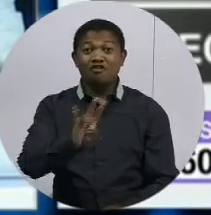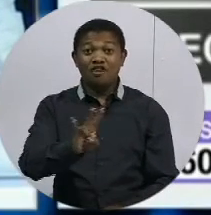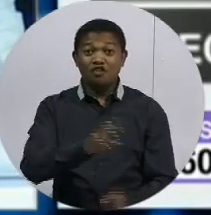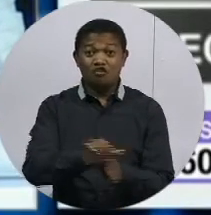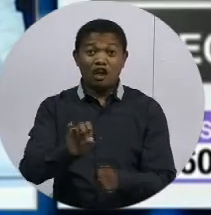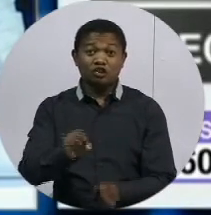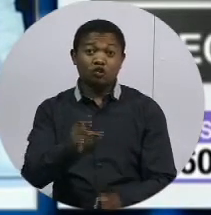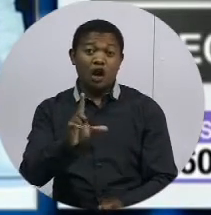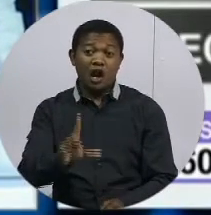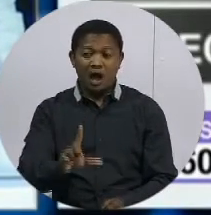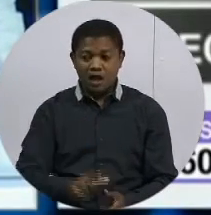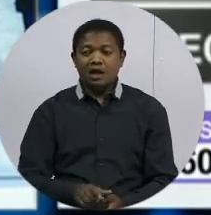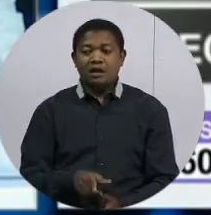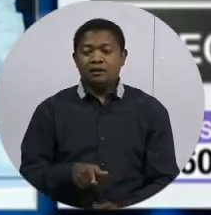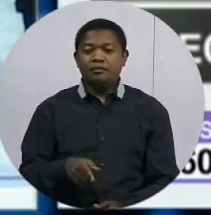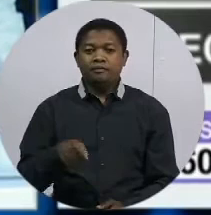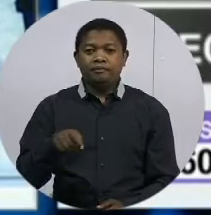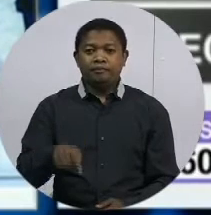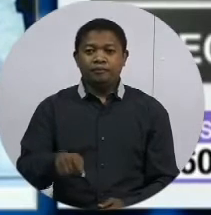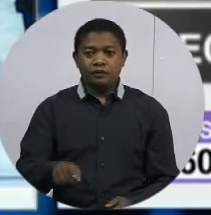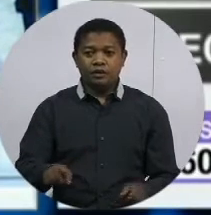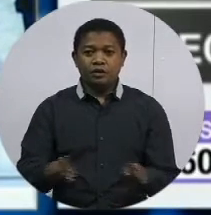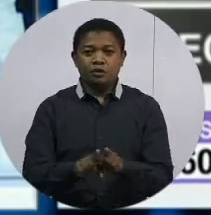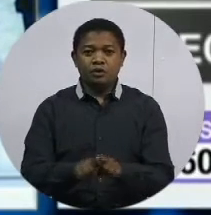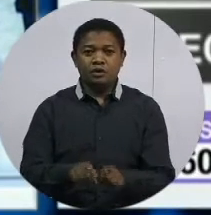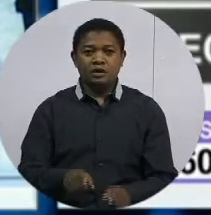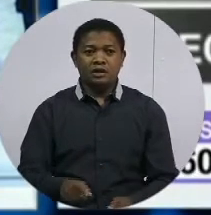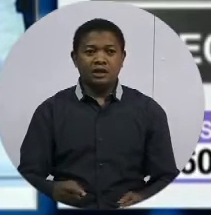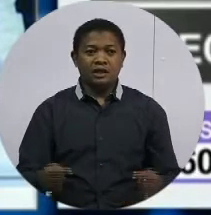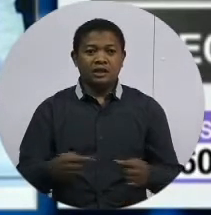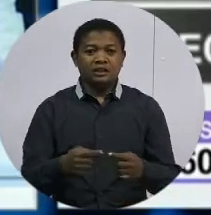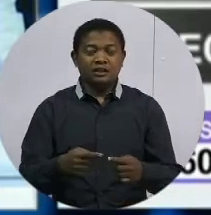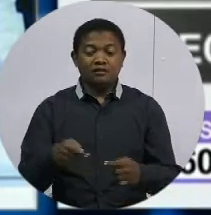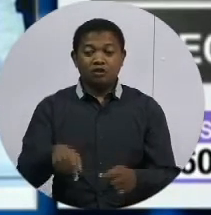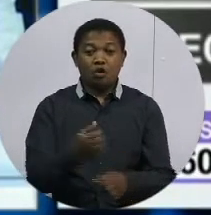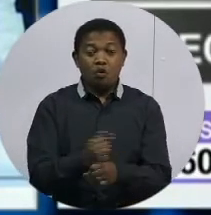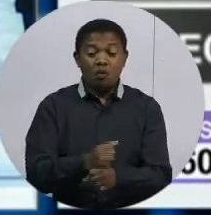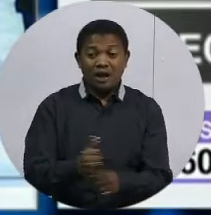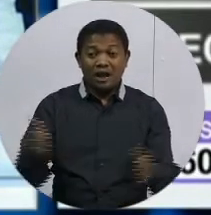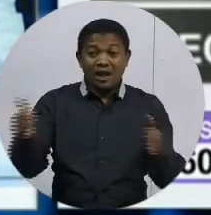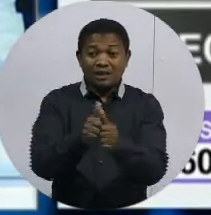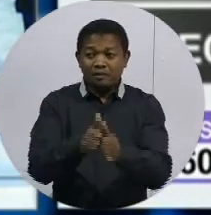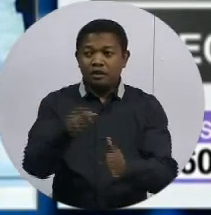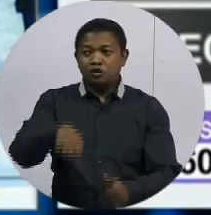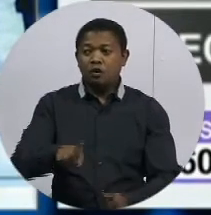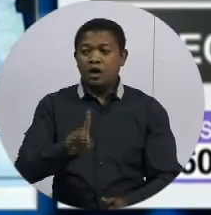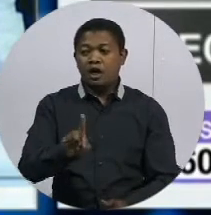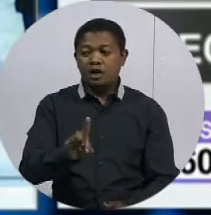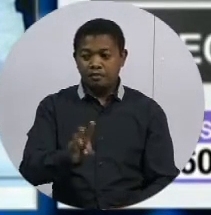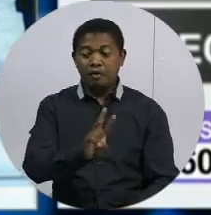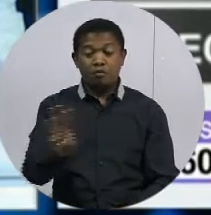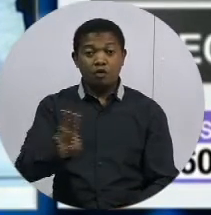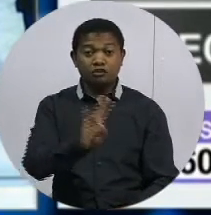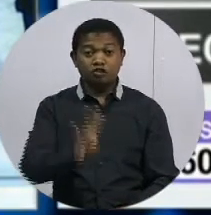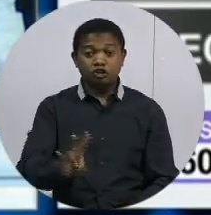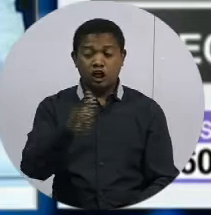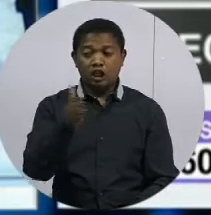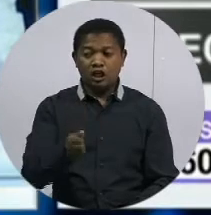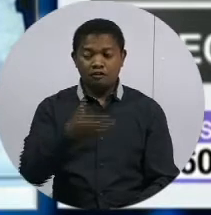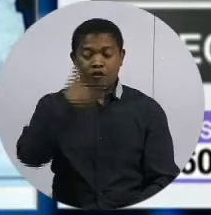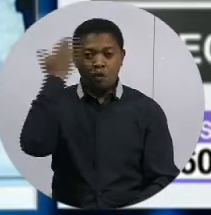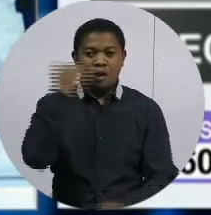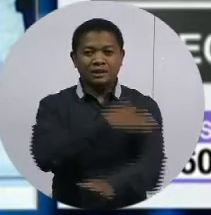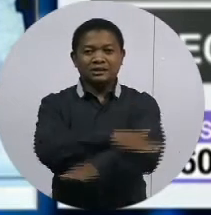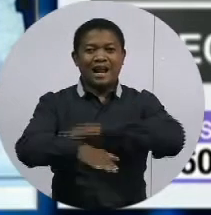nisongadina indrindra hatramin'izay. Raha tontaly dia mahatratra raika amby enimpolo sy fitonjato sy arivo izany ireo